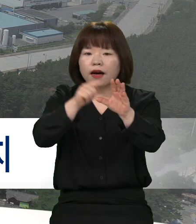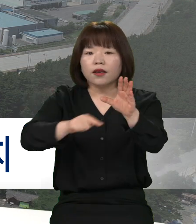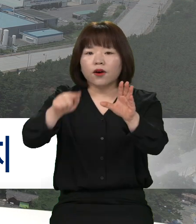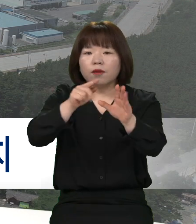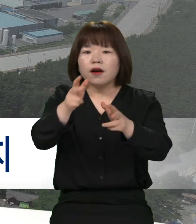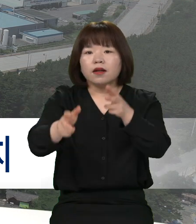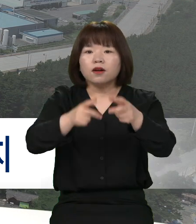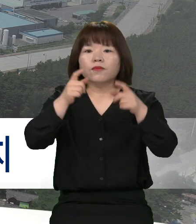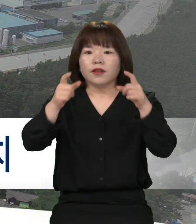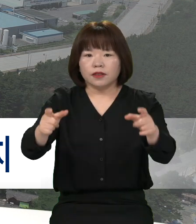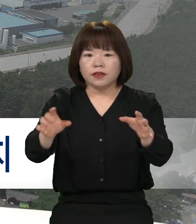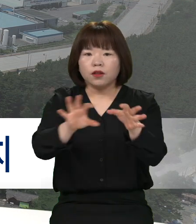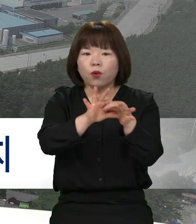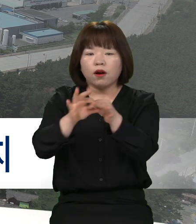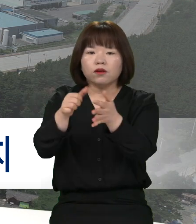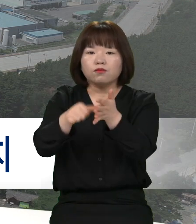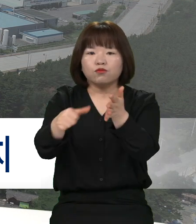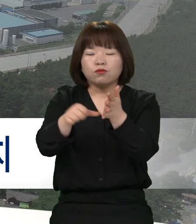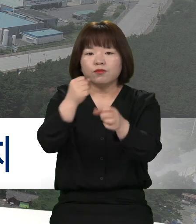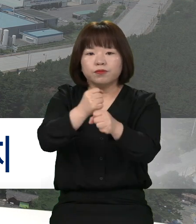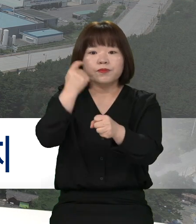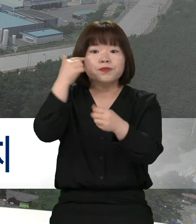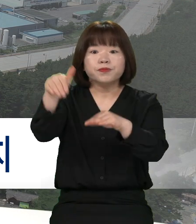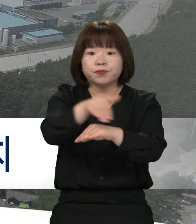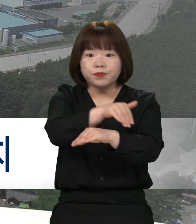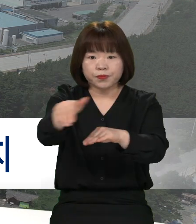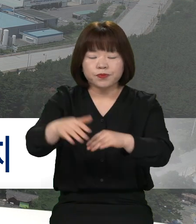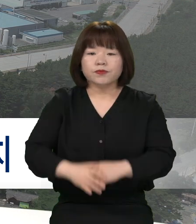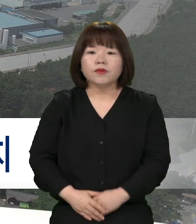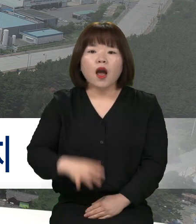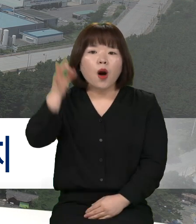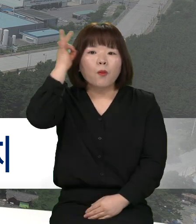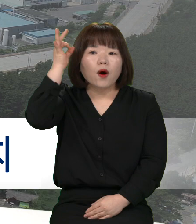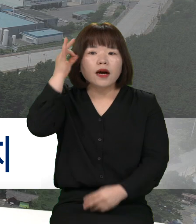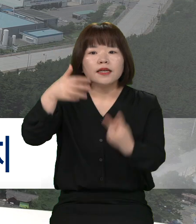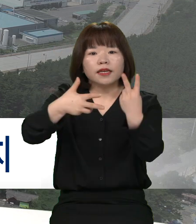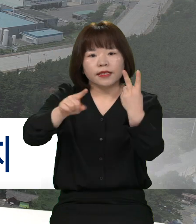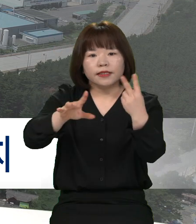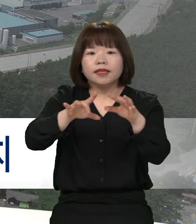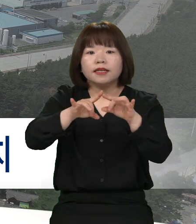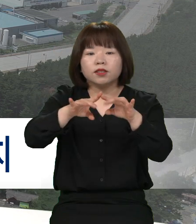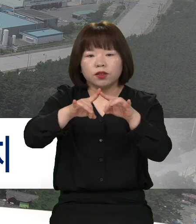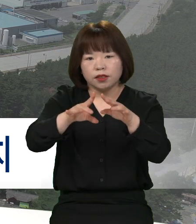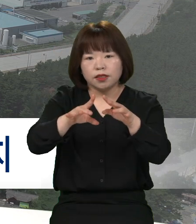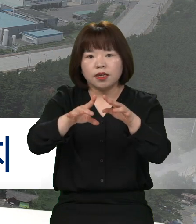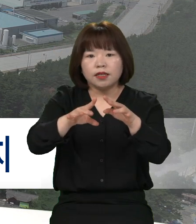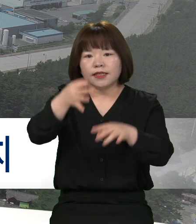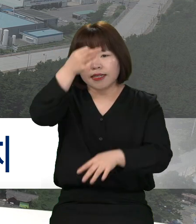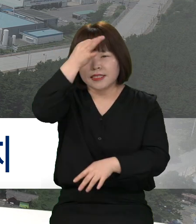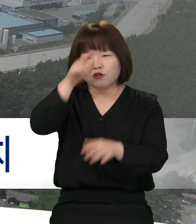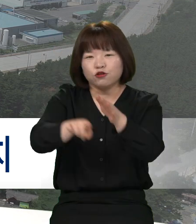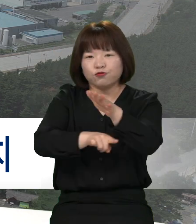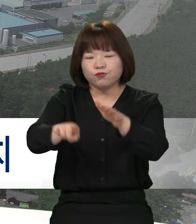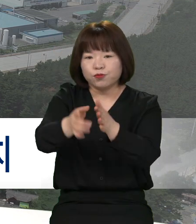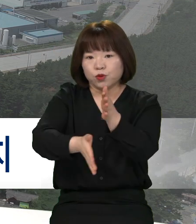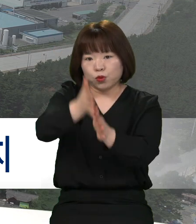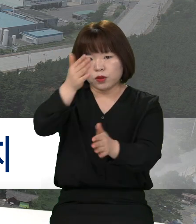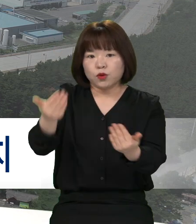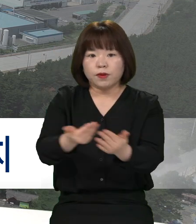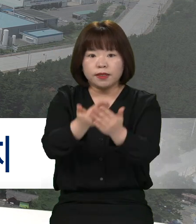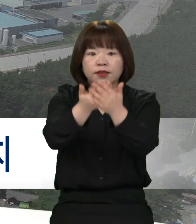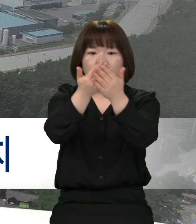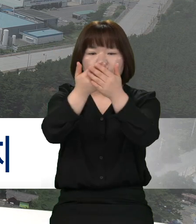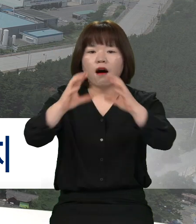산단에서 실리콘 음극재를 생산할 계획인데요 포항이 2차전직 소재의 초격차 기술 선도도시로 도약하며 글로벌